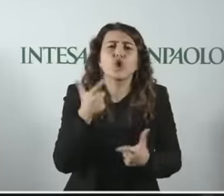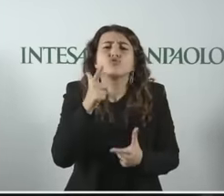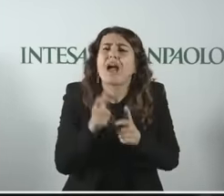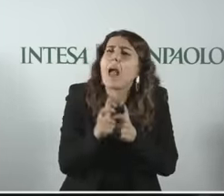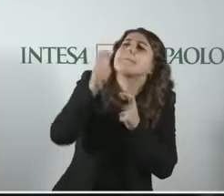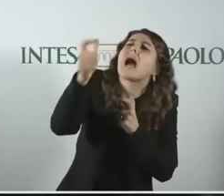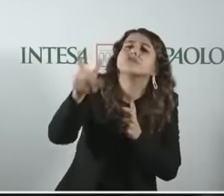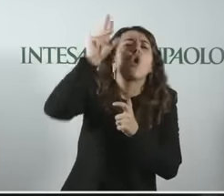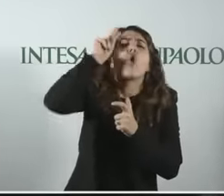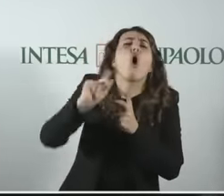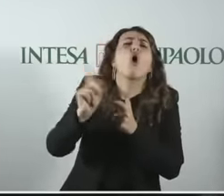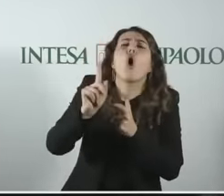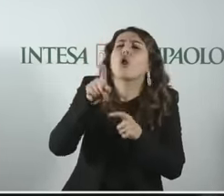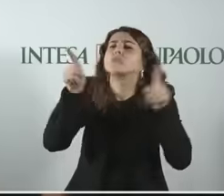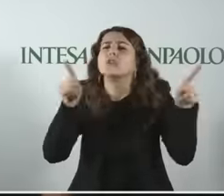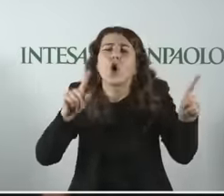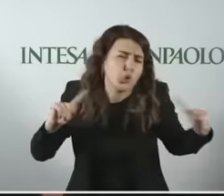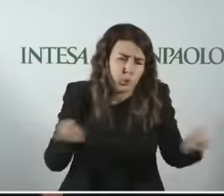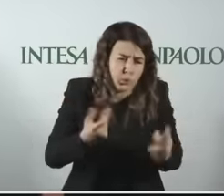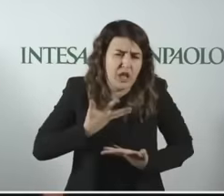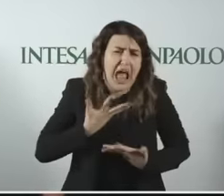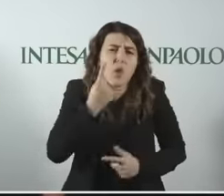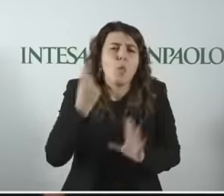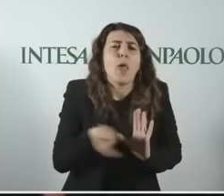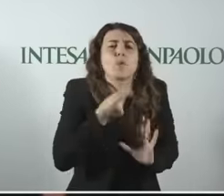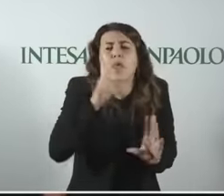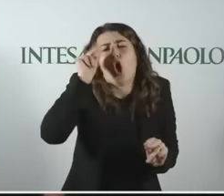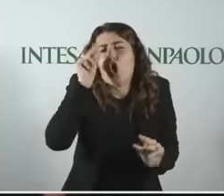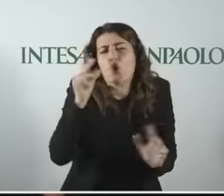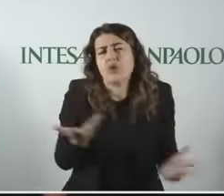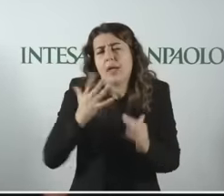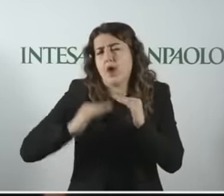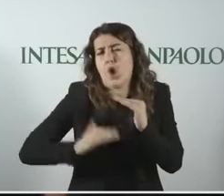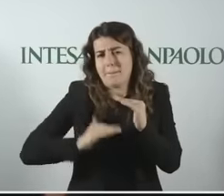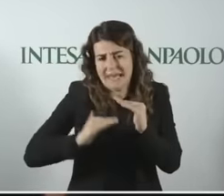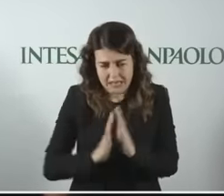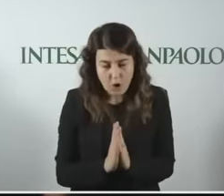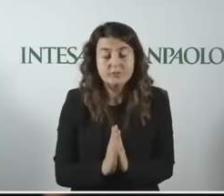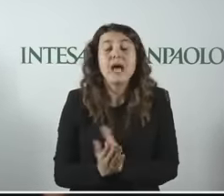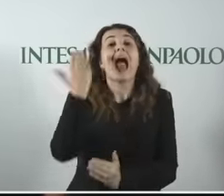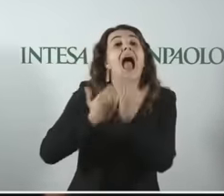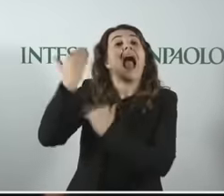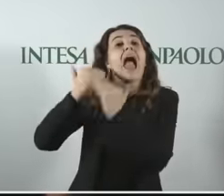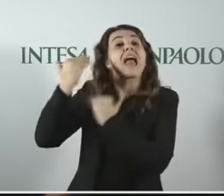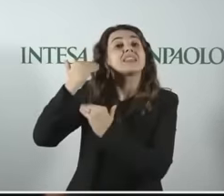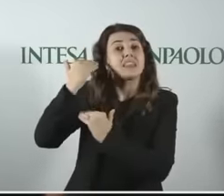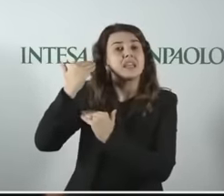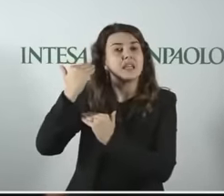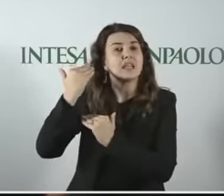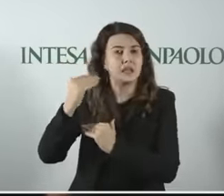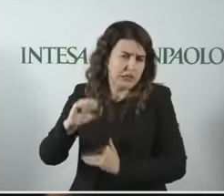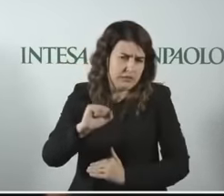sperduto da dove non si abbia accesso a un mulino gli antichi Il Mulino in teoria lo